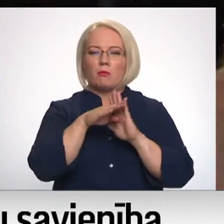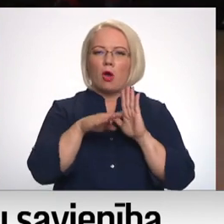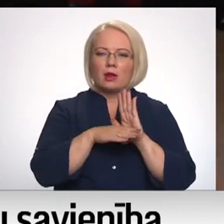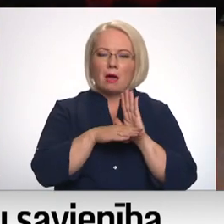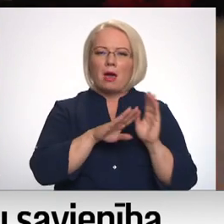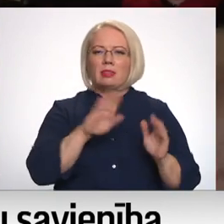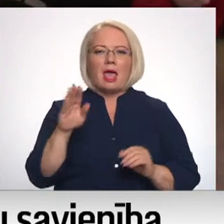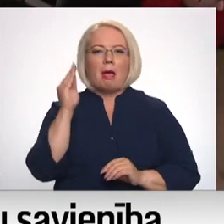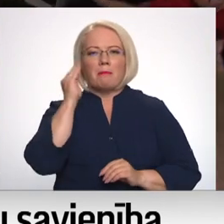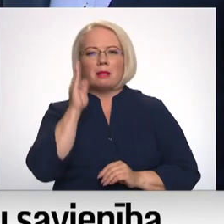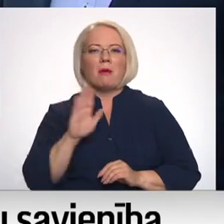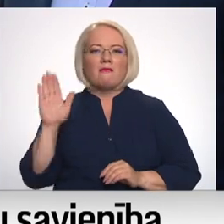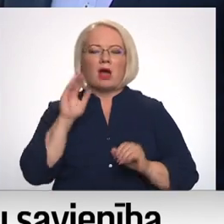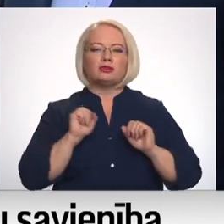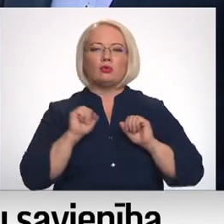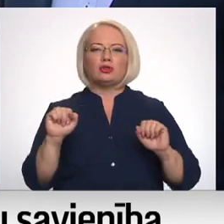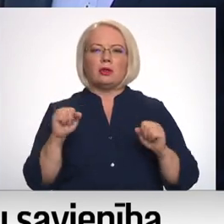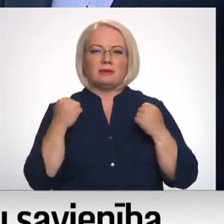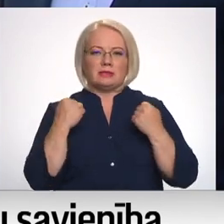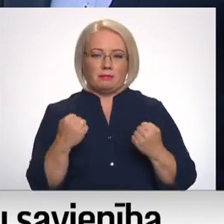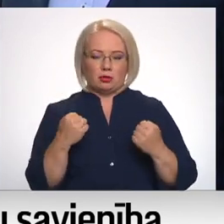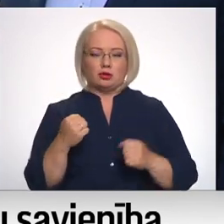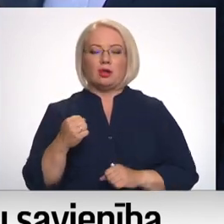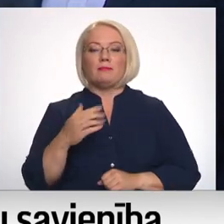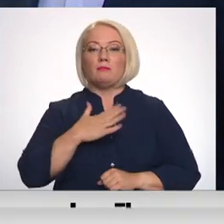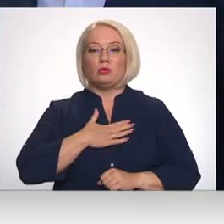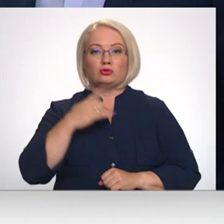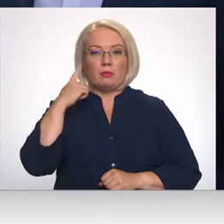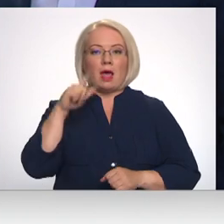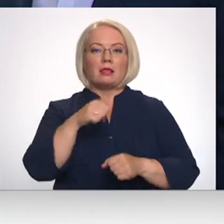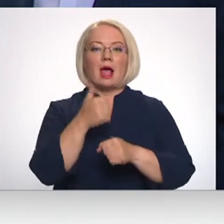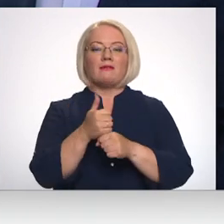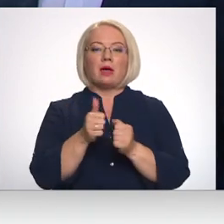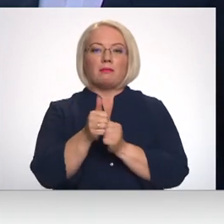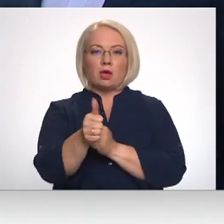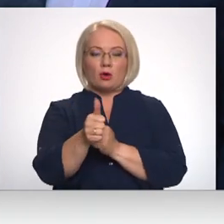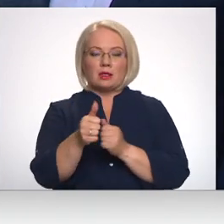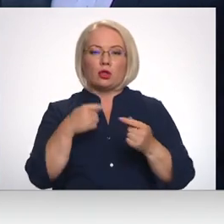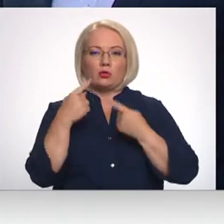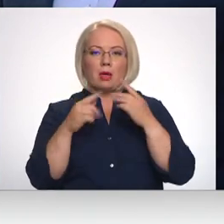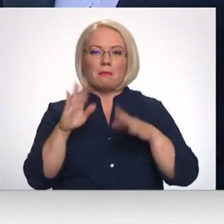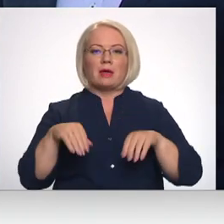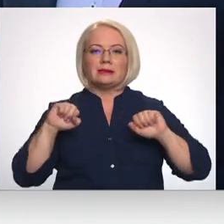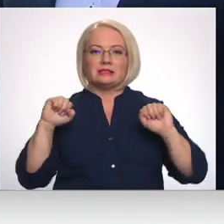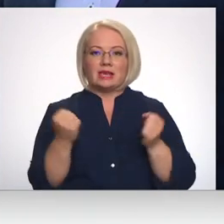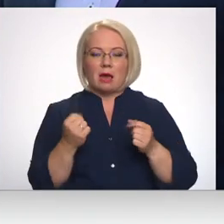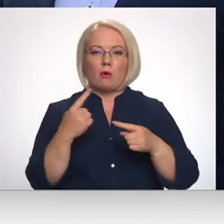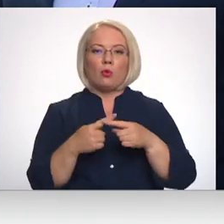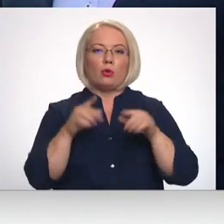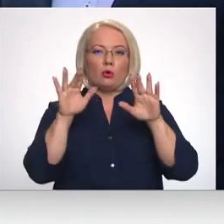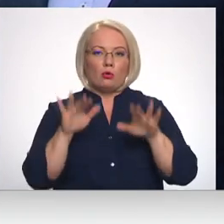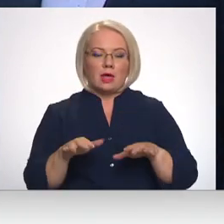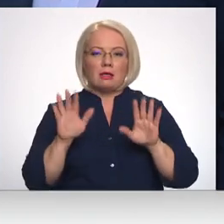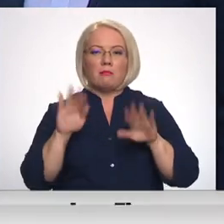valsts drošības stiprināšanu. Mūsuprāt, galvenā prioritāte runājot par ziemu un rudenī,